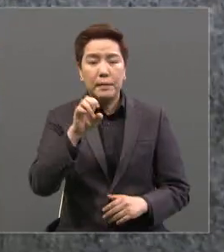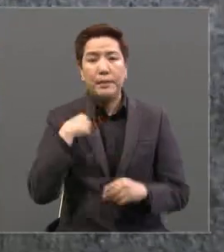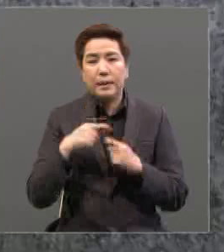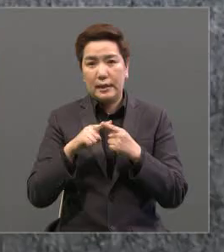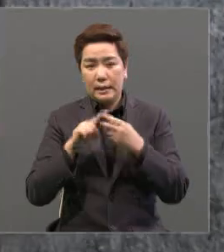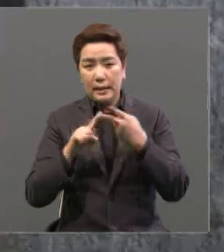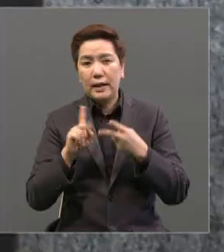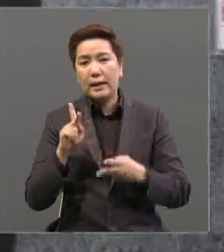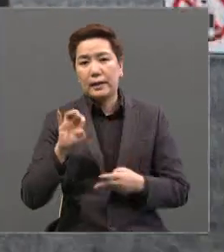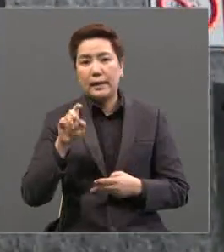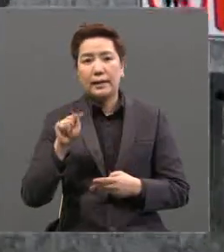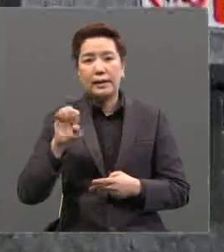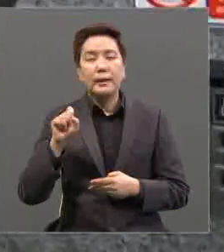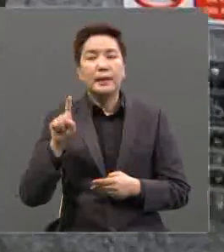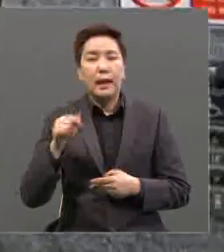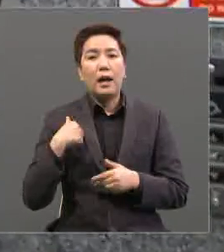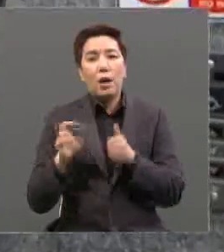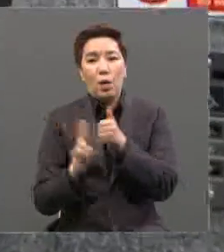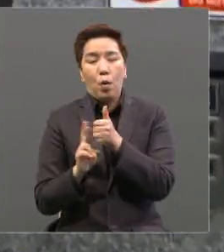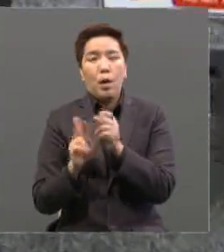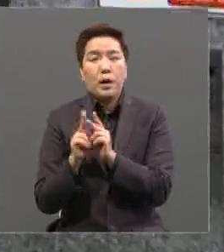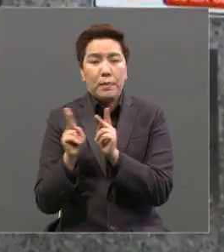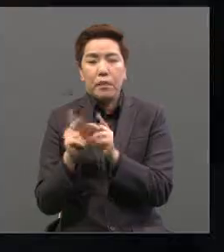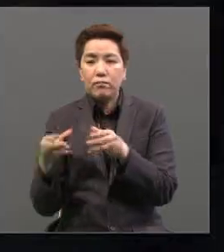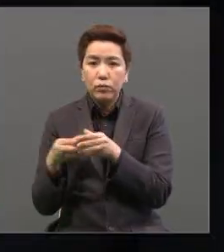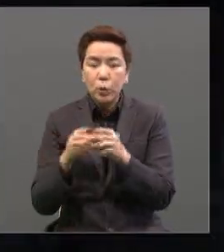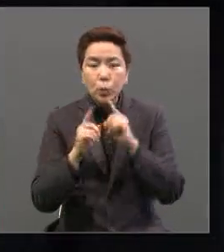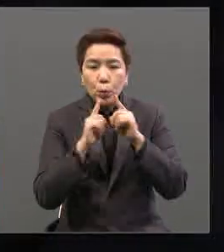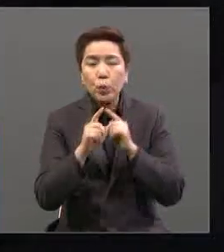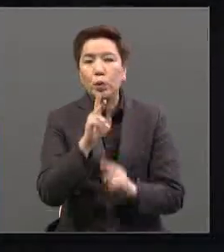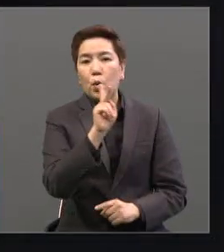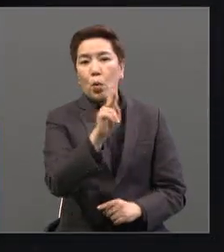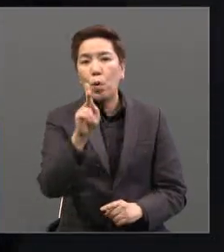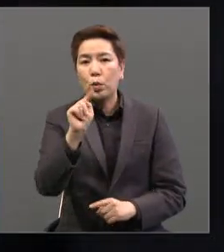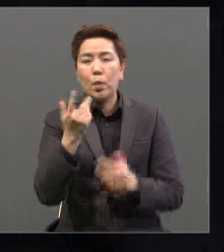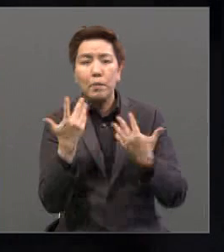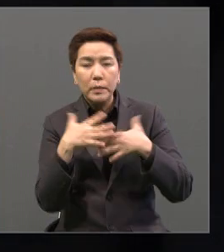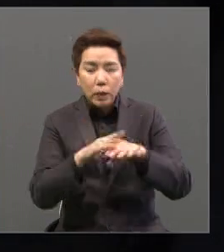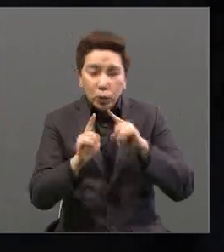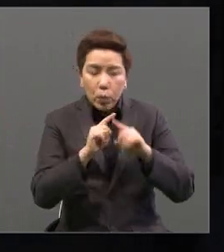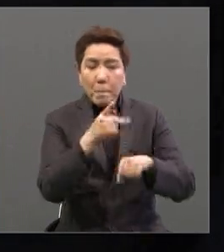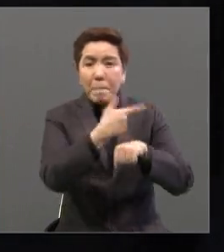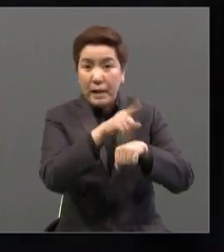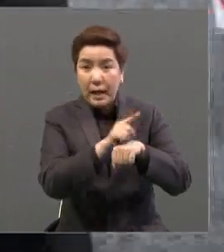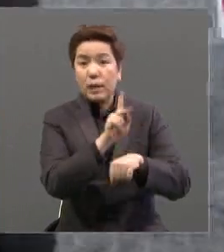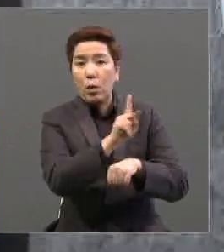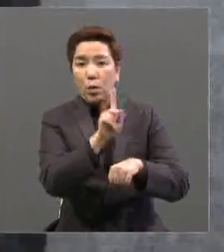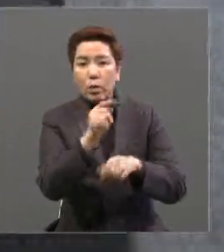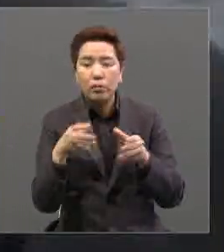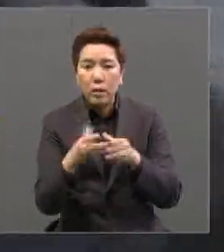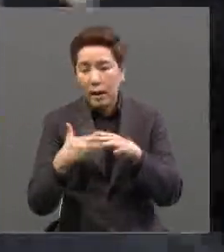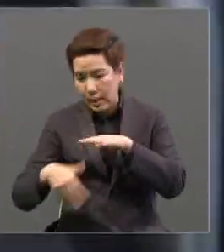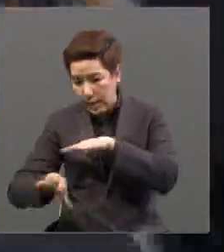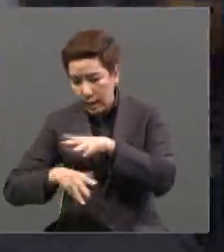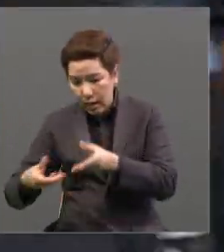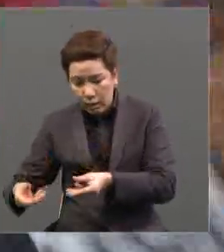นายกิตติศักดิ์รัตนวราหะรองประธานคณะกรรมการนะครับเข้าหารือกับนายอิทธิพรบุญประคองประธานกกตพร้อมคณะมี